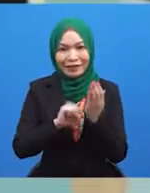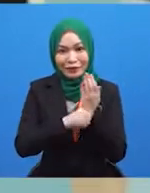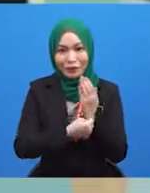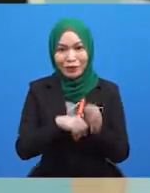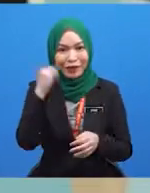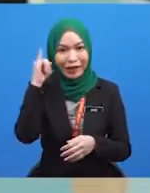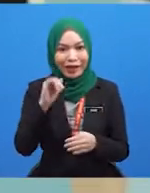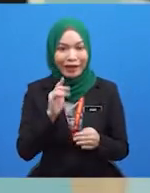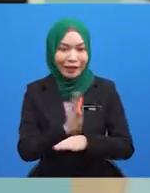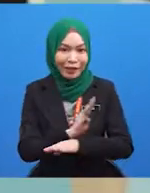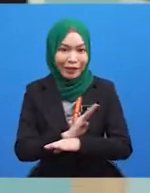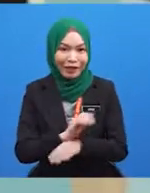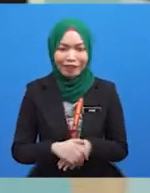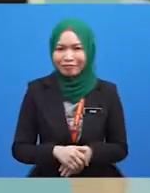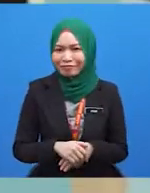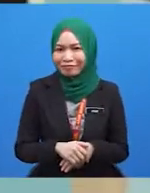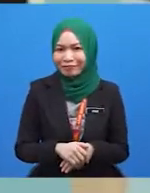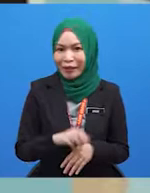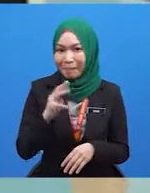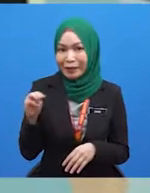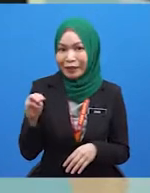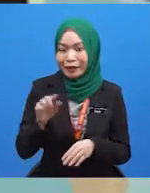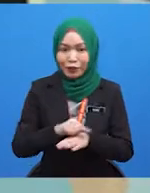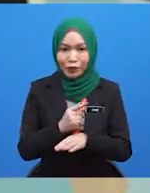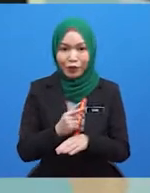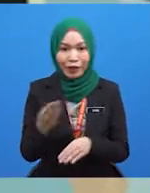Bukankah mereka yang menggunakan barangan kita?